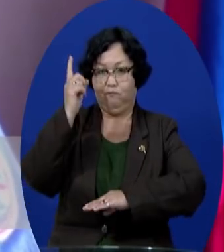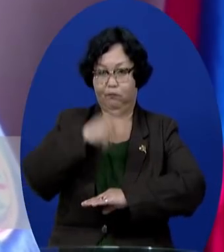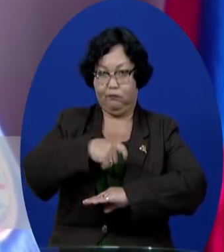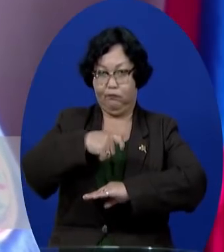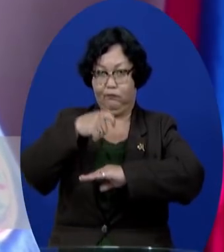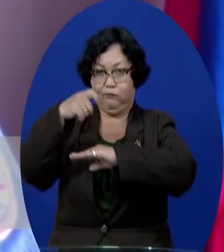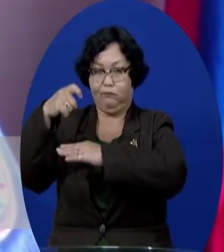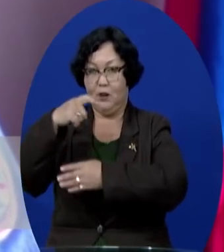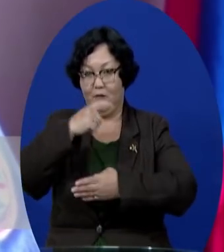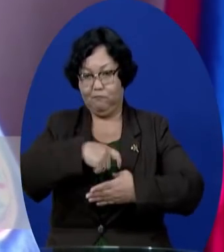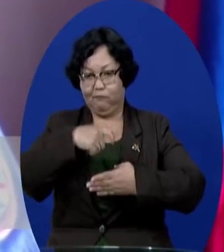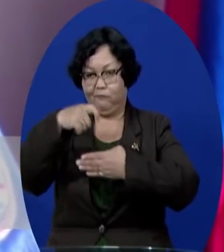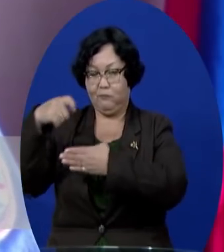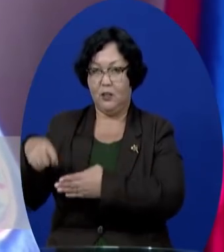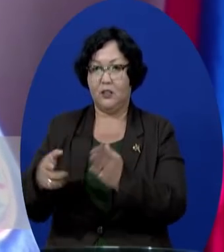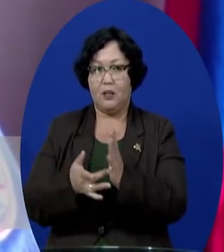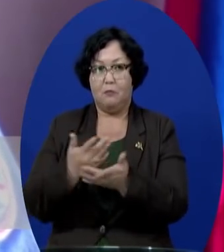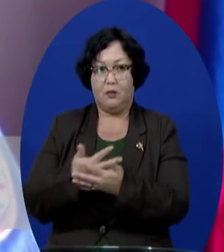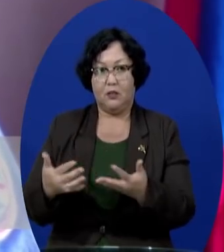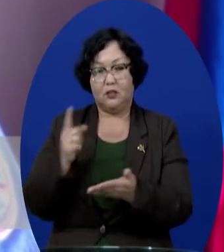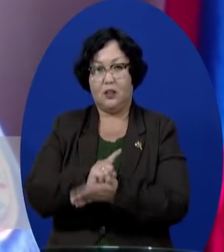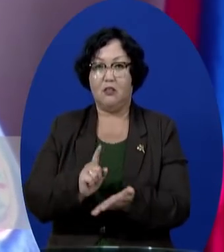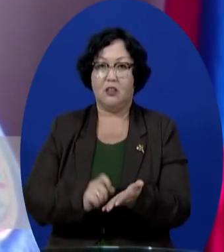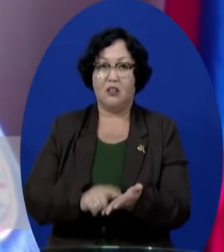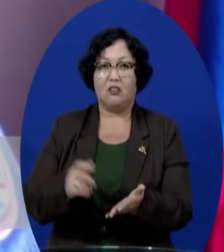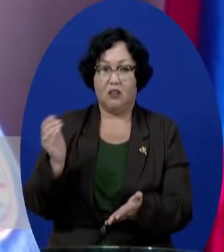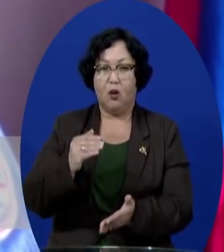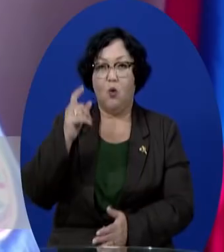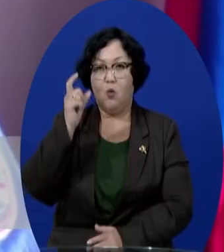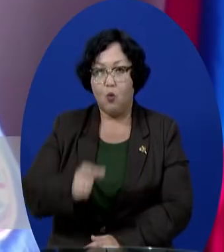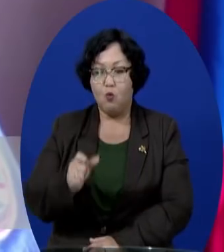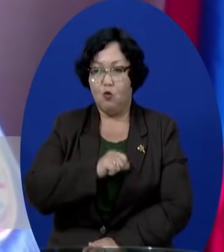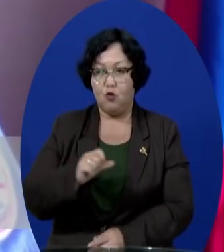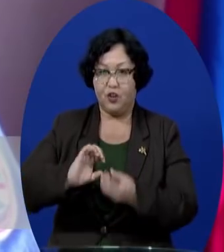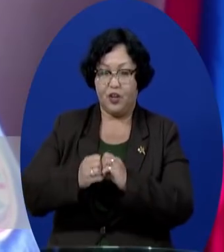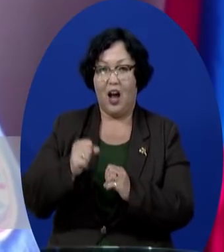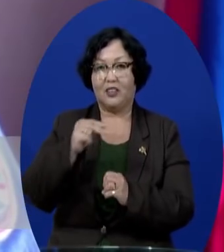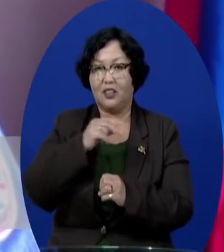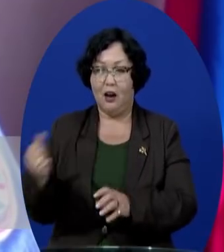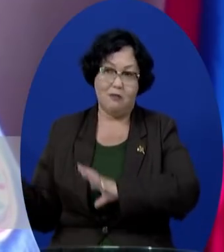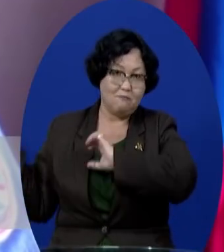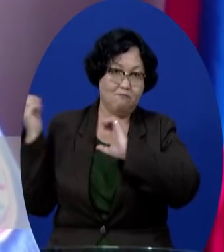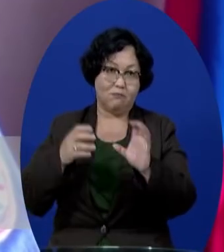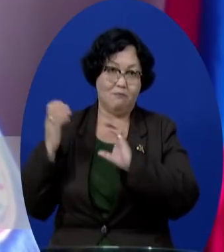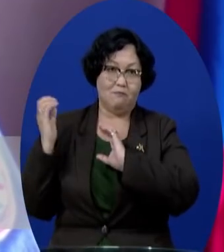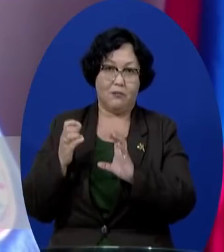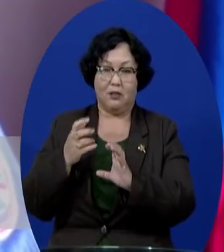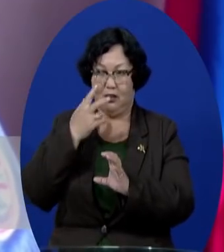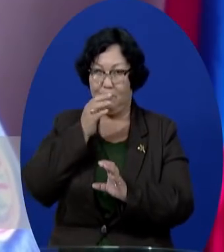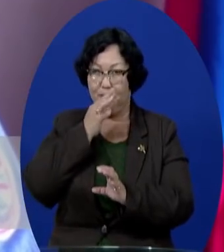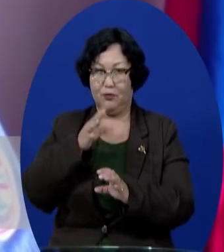хэрэгслэр зөөж ачих шаардлагатай гэсэн юм шаардлага тавьж байгаа. За хүний оролцоотой ачаа ачих болцоо бол коронавирусын цар